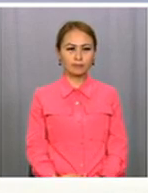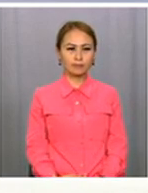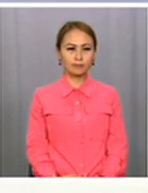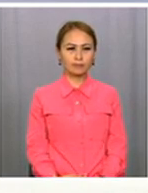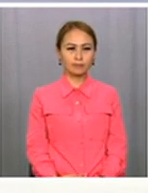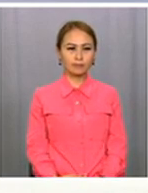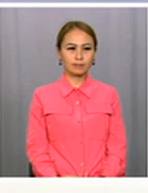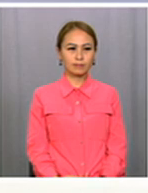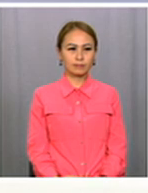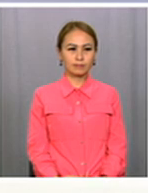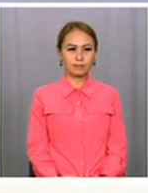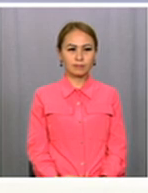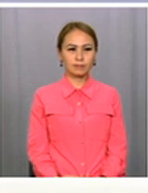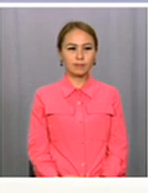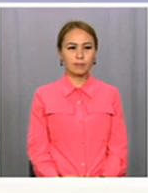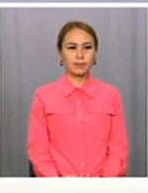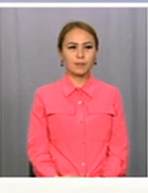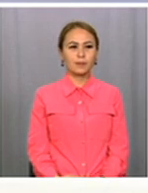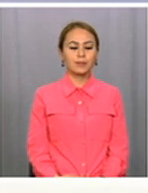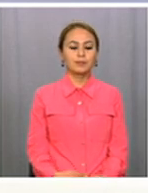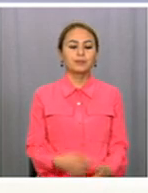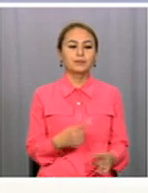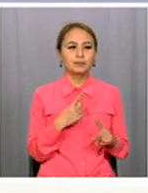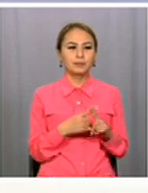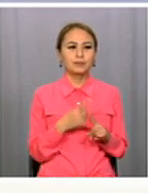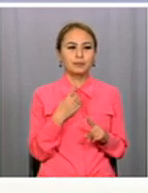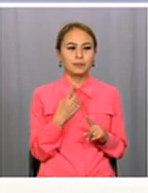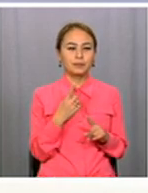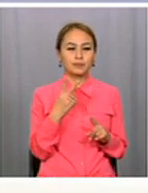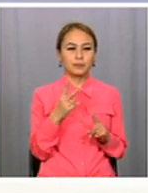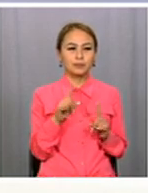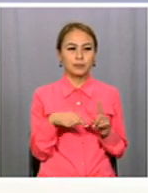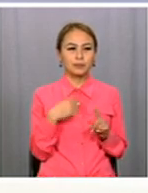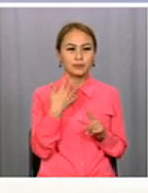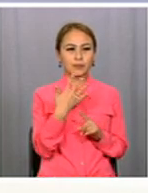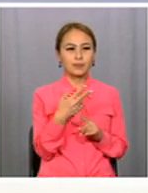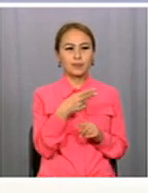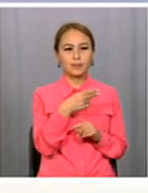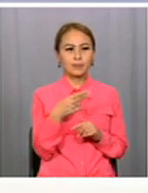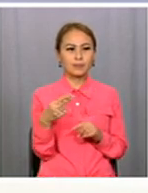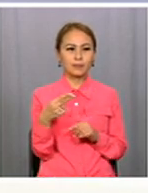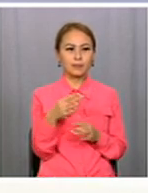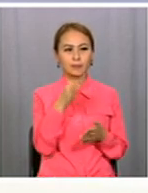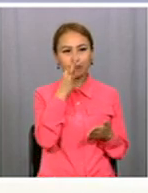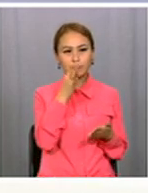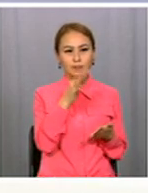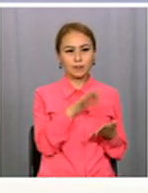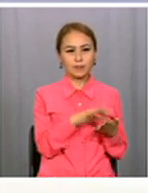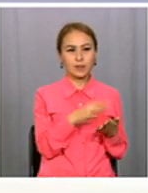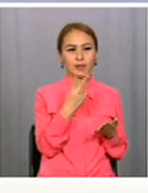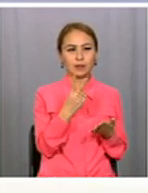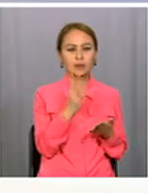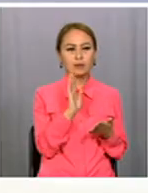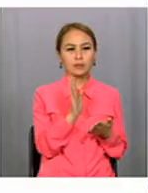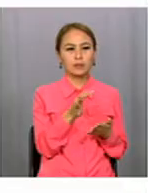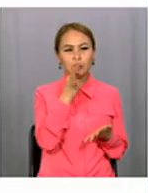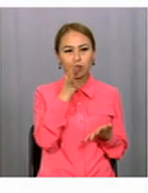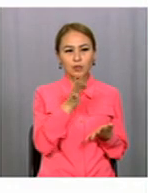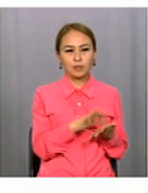Демек, X-тің 2,15-ке тең мәніне сәйкес, Y-тің мәні 2 болады екен. Яғни